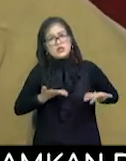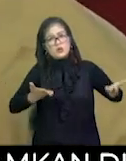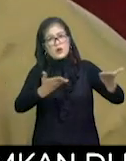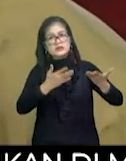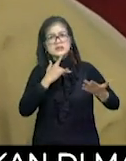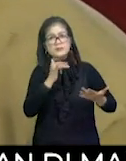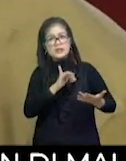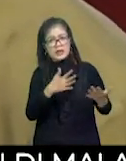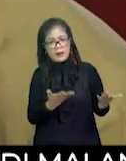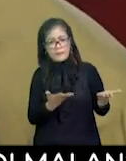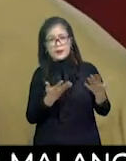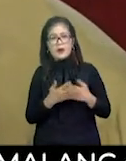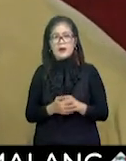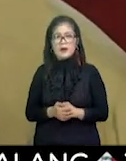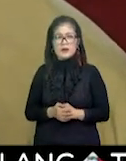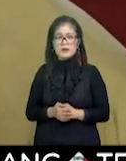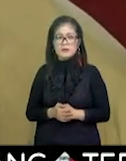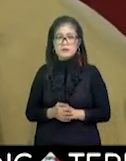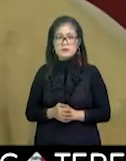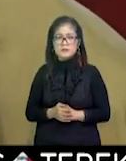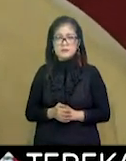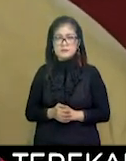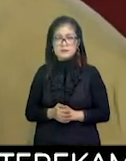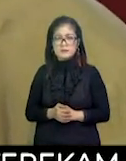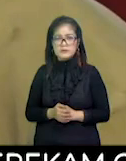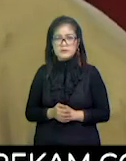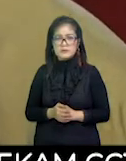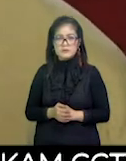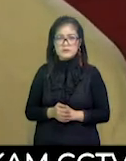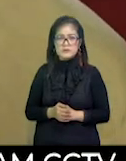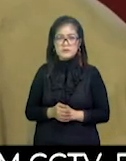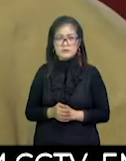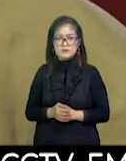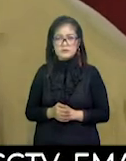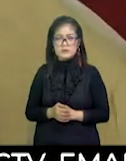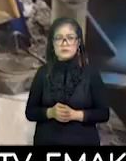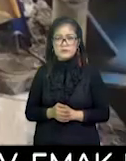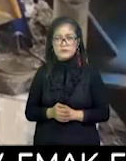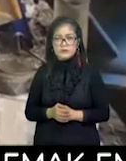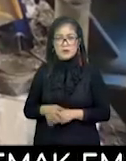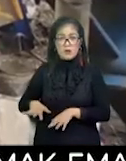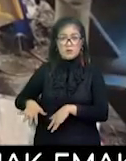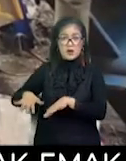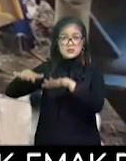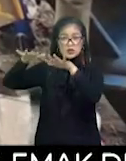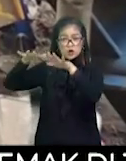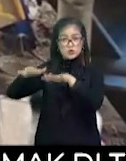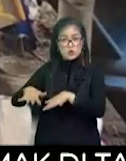kaget. Saya suruh lari sama orang-orang itu lari ke sini, tidak turun, tidak apa saya.